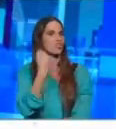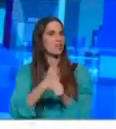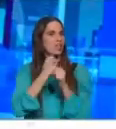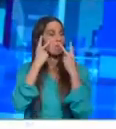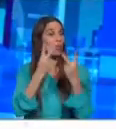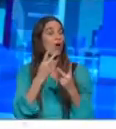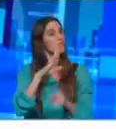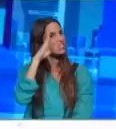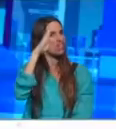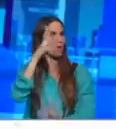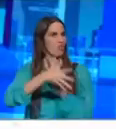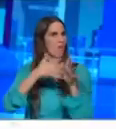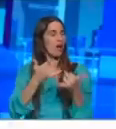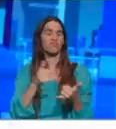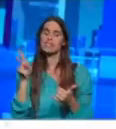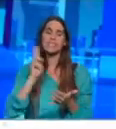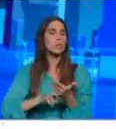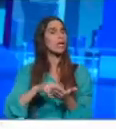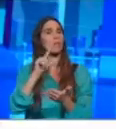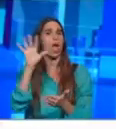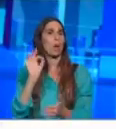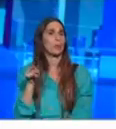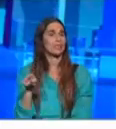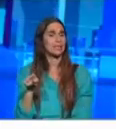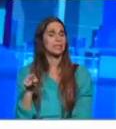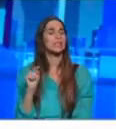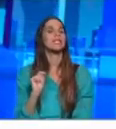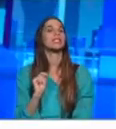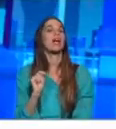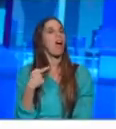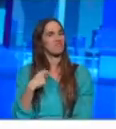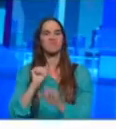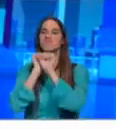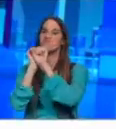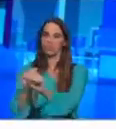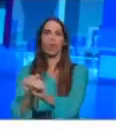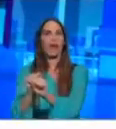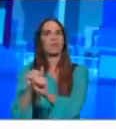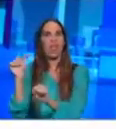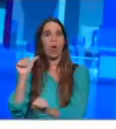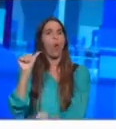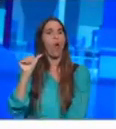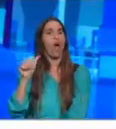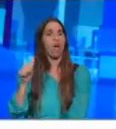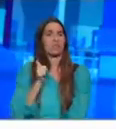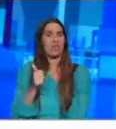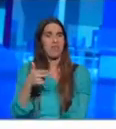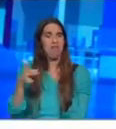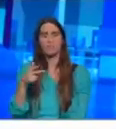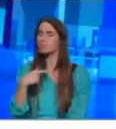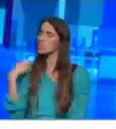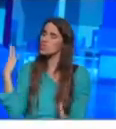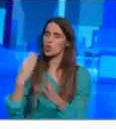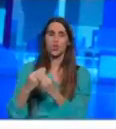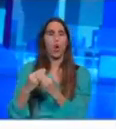מצדיעה לה גם על הדברים שהיא אומרת כאן, היא צודקת ב-100%. אני, בין התומכים הנלווים של אלאור עזריה, הייתי לאורך כל המשפט שלו, ולא